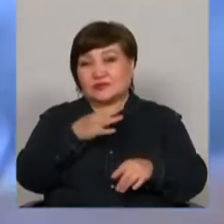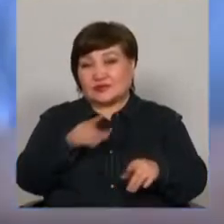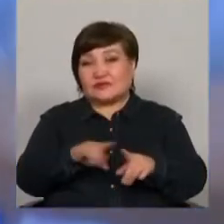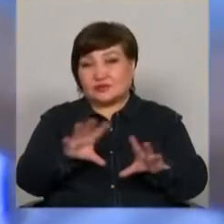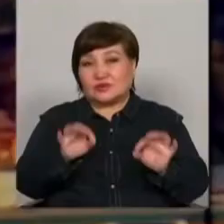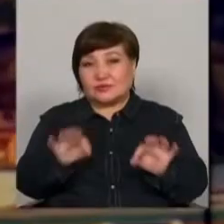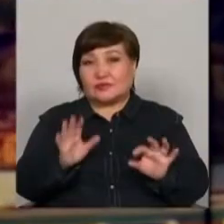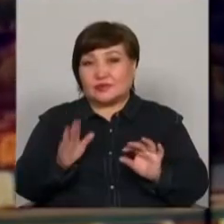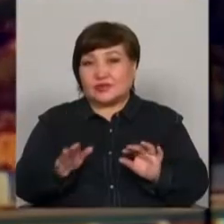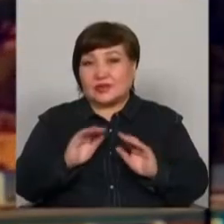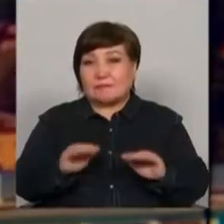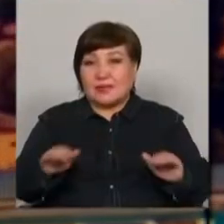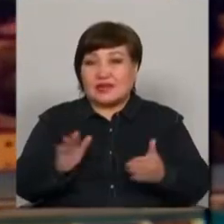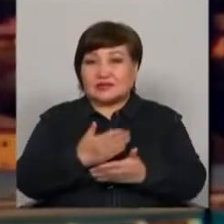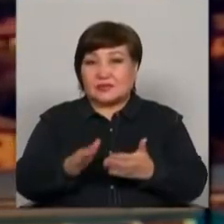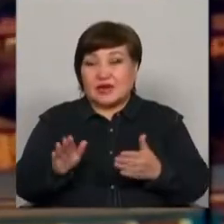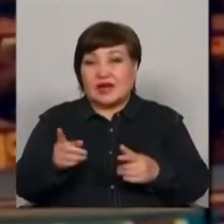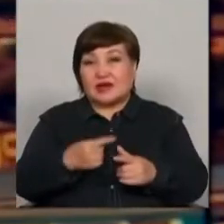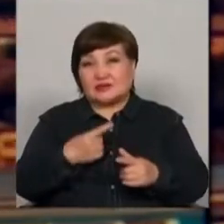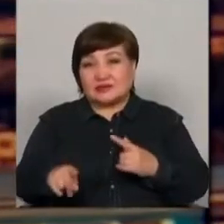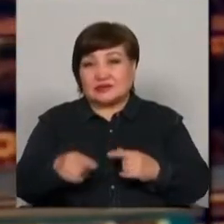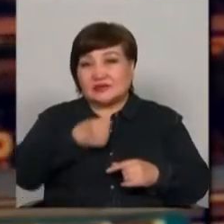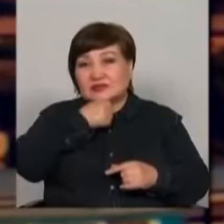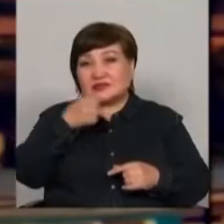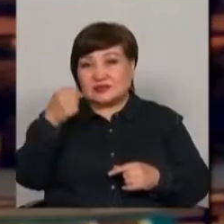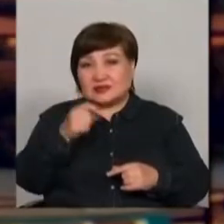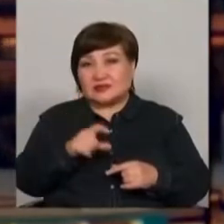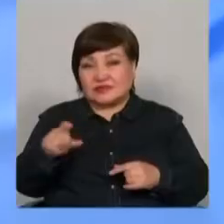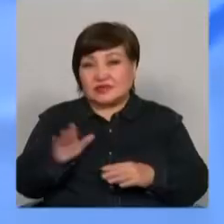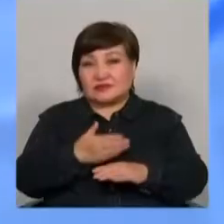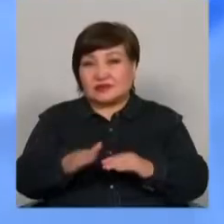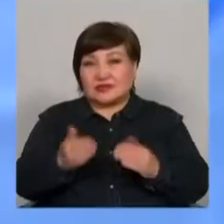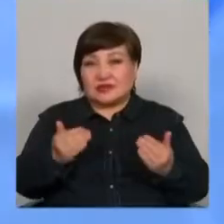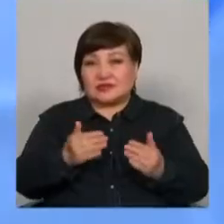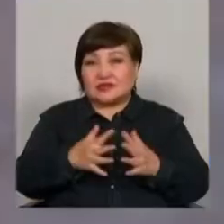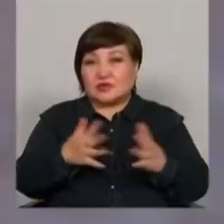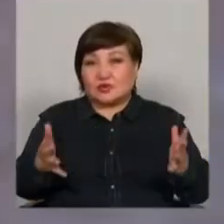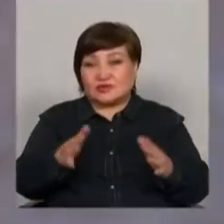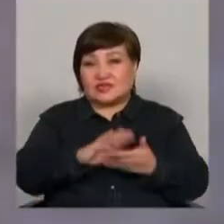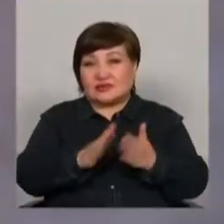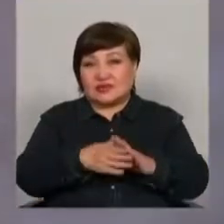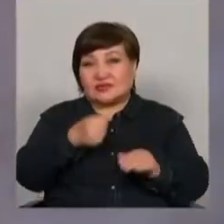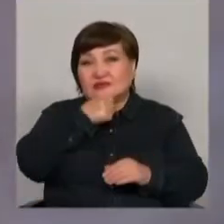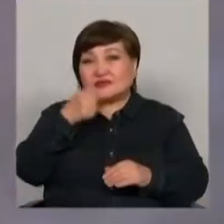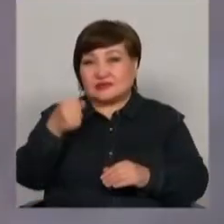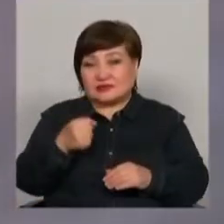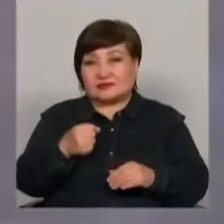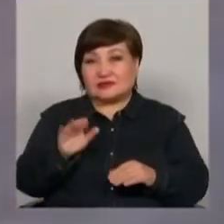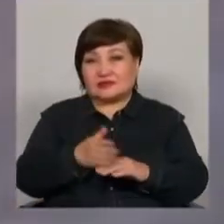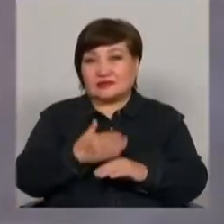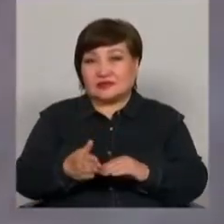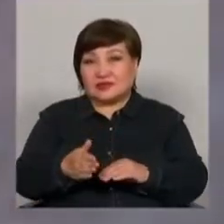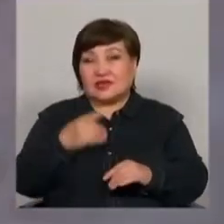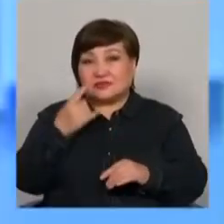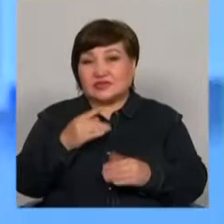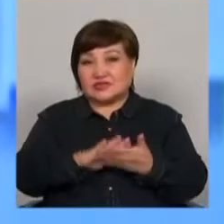Балалар арасында ма, жоқ әлде ересек арасында көп тарап жатыр ма қазір? Жоқ, енді қазір көп жағдайда енді ересектер ғой. Жаңа айтып кеткен жағдайда осыған